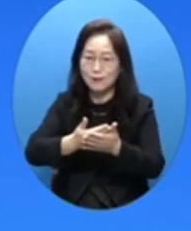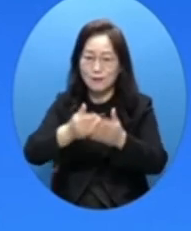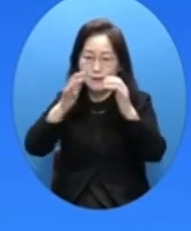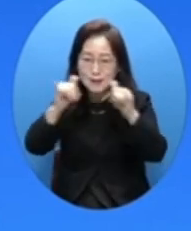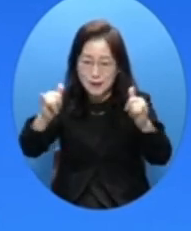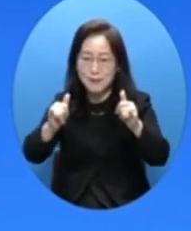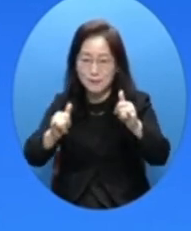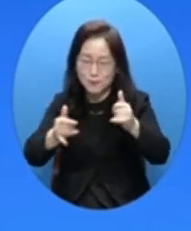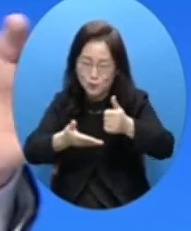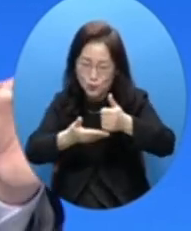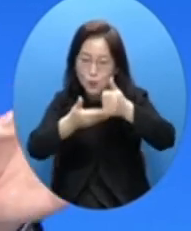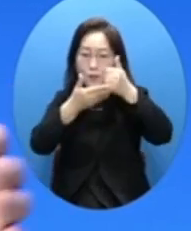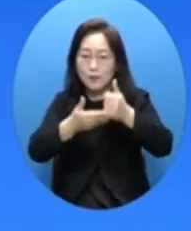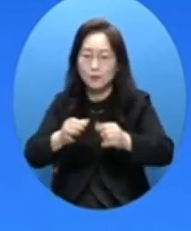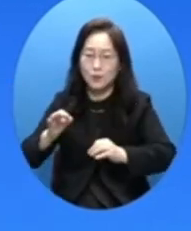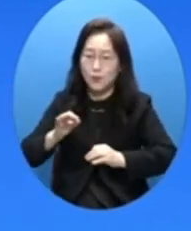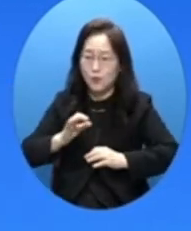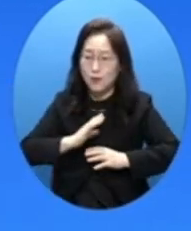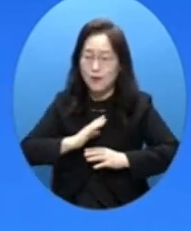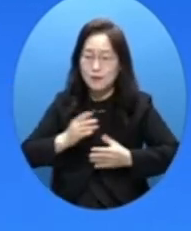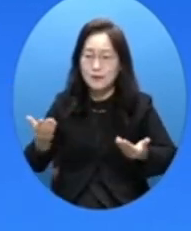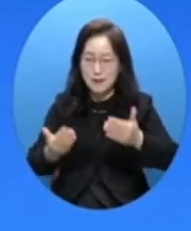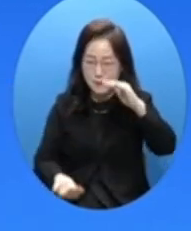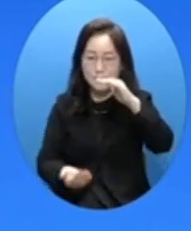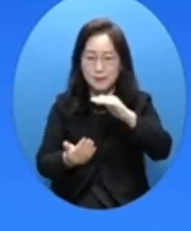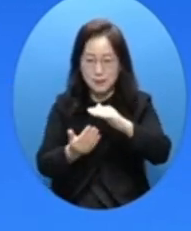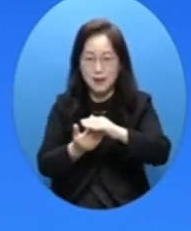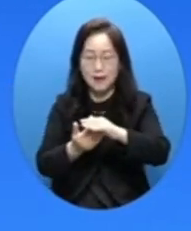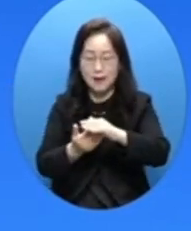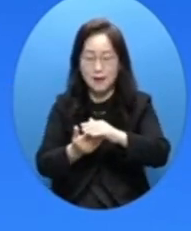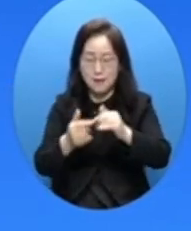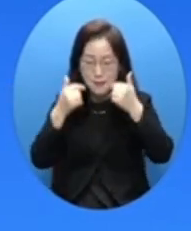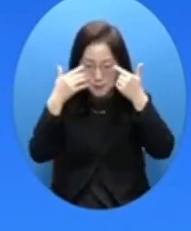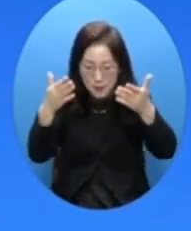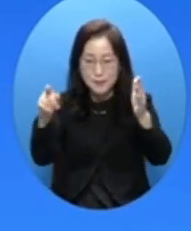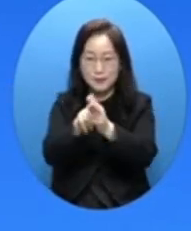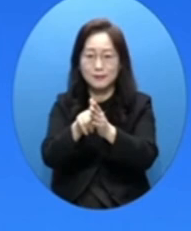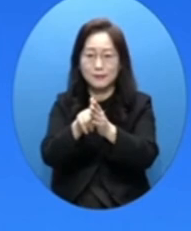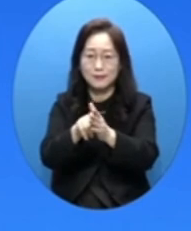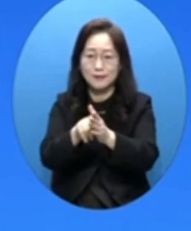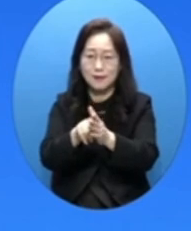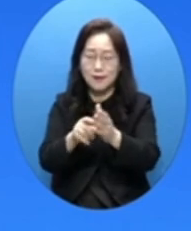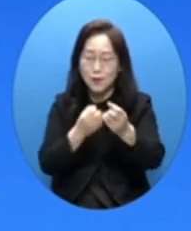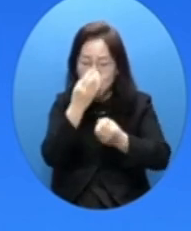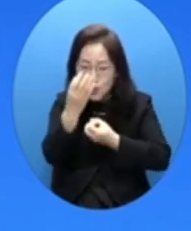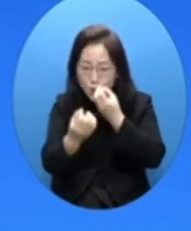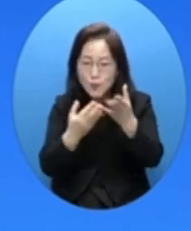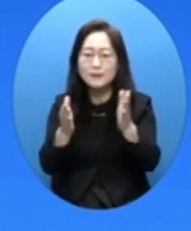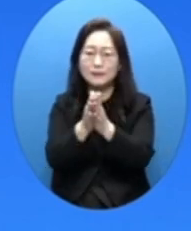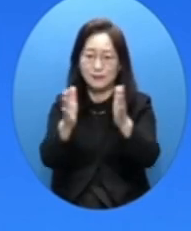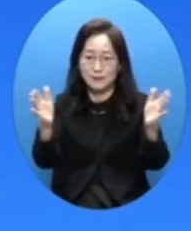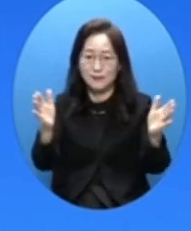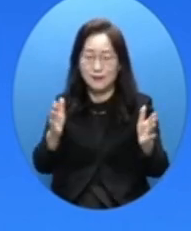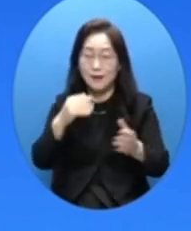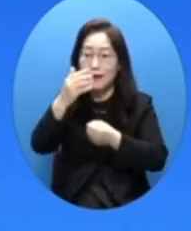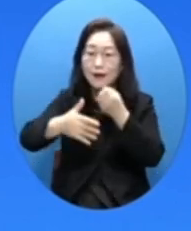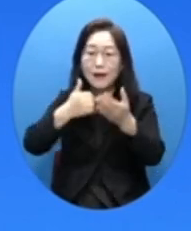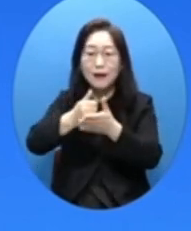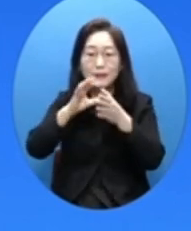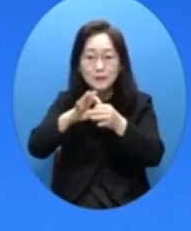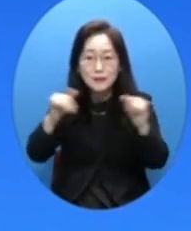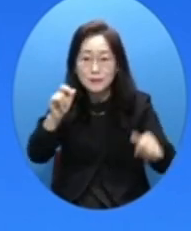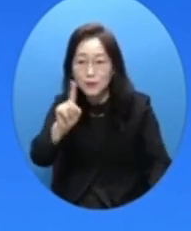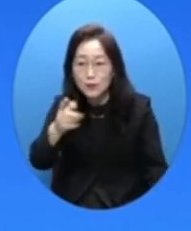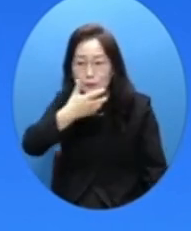인물로 세워 주셔서 놀란 역사를 얘기하실 것이다 그래서 그것을 날마다 믿고 믿음으로 고백했습니다 하나님의 사람들은